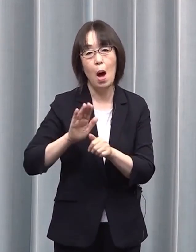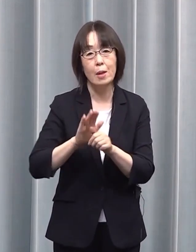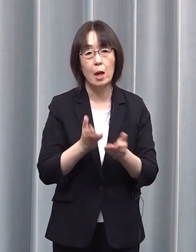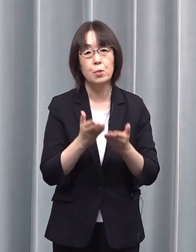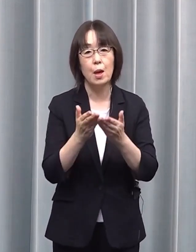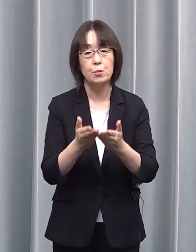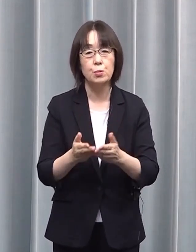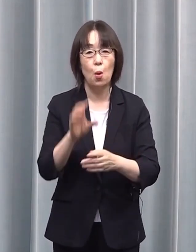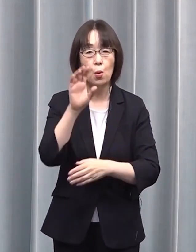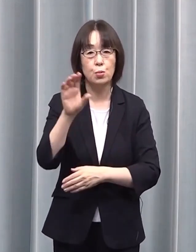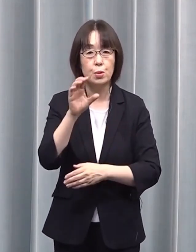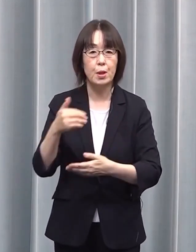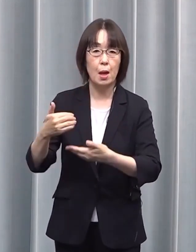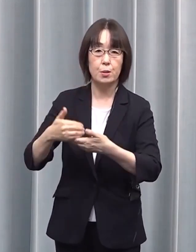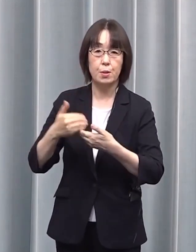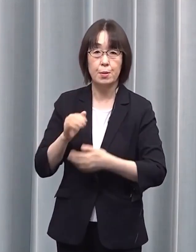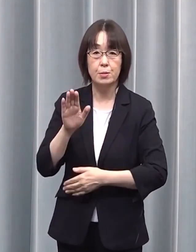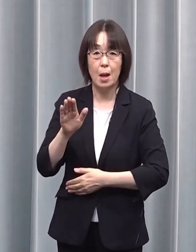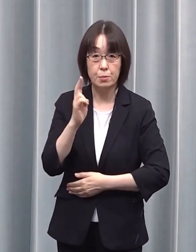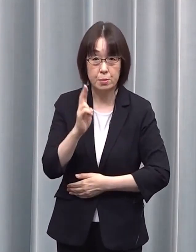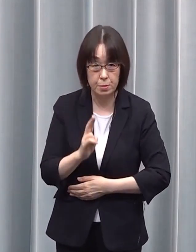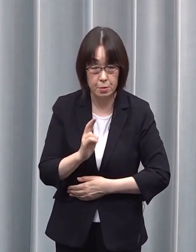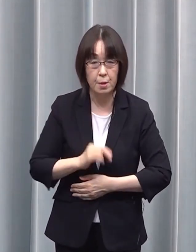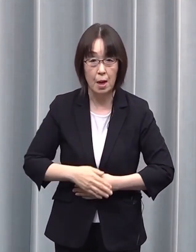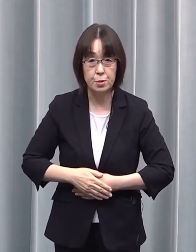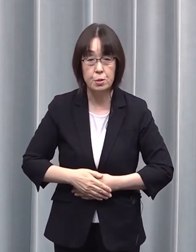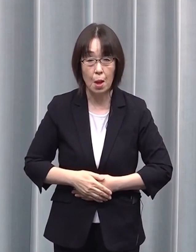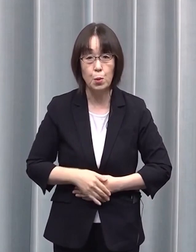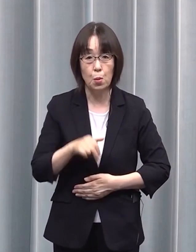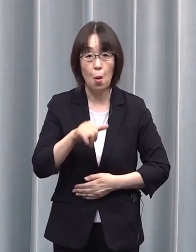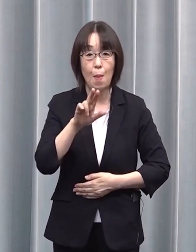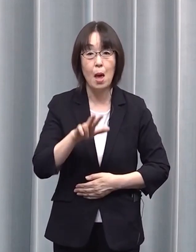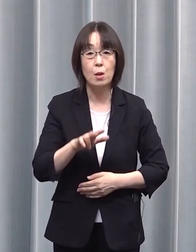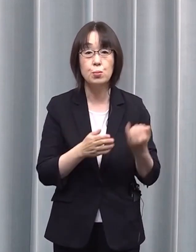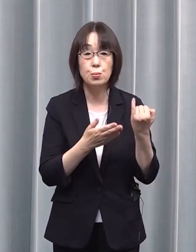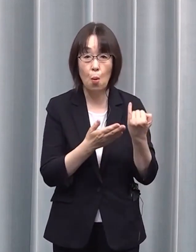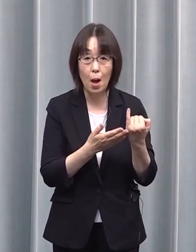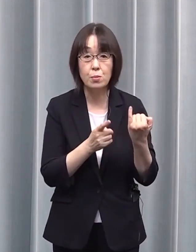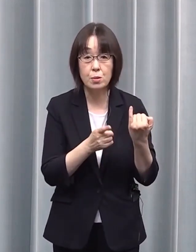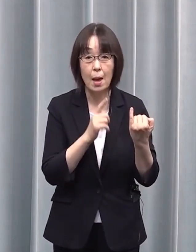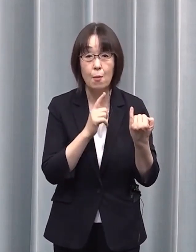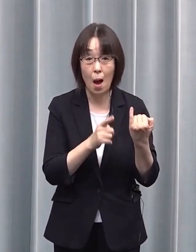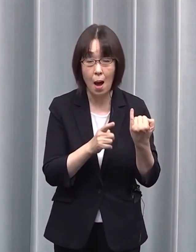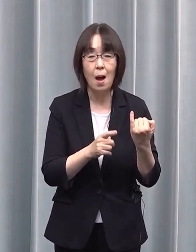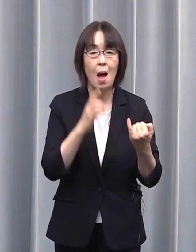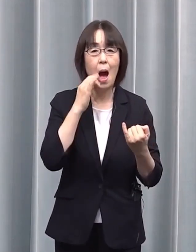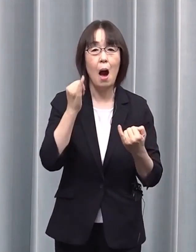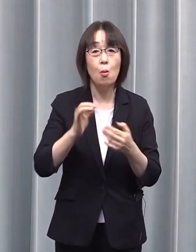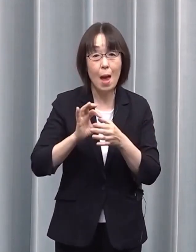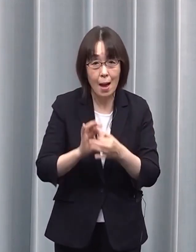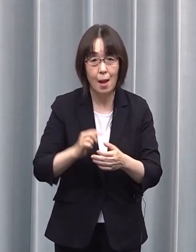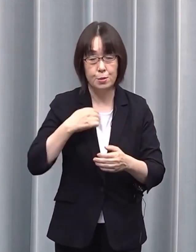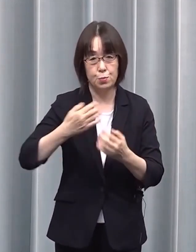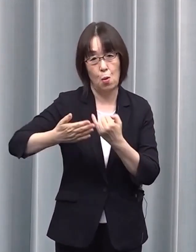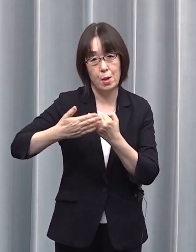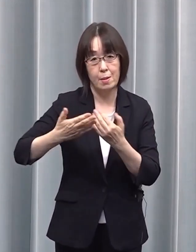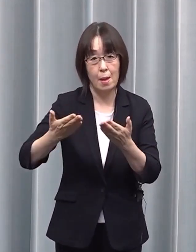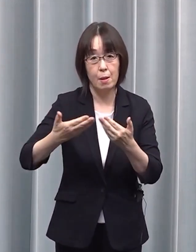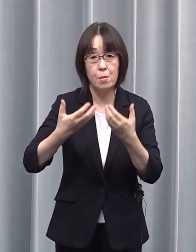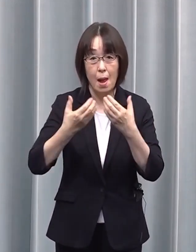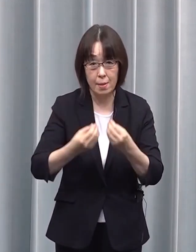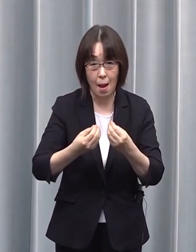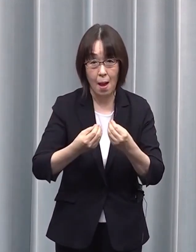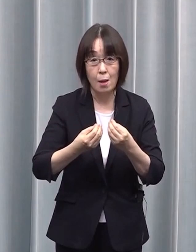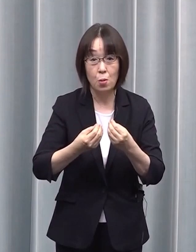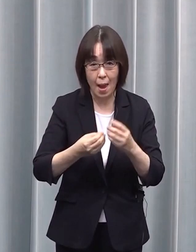ているそうです。しかしその学生さんからすると、やはり母親が支えてくれたからお父さんなしでもここまで頑張れたと、母親